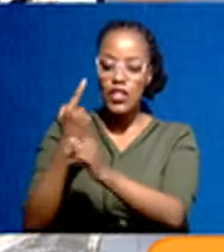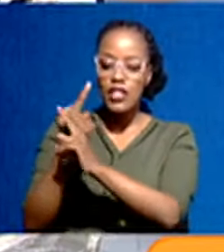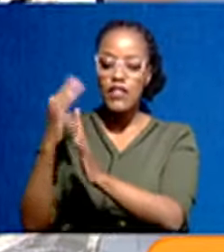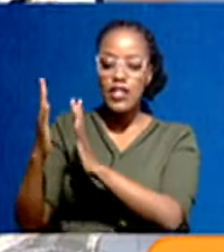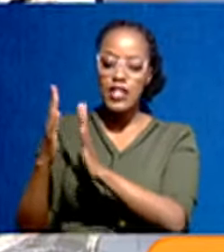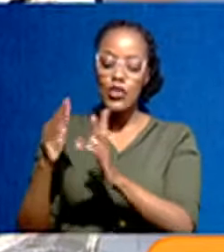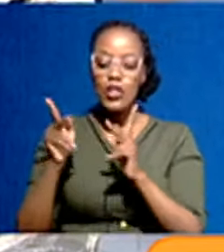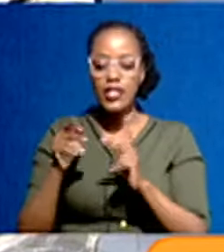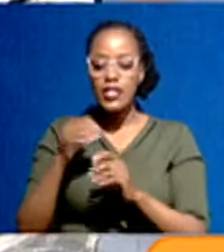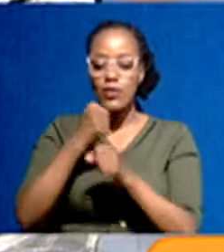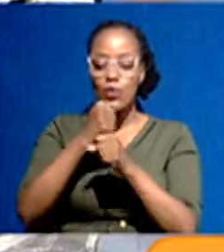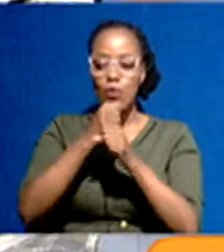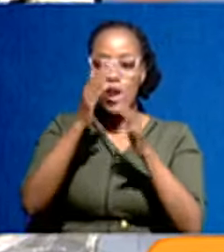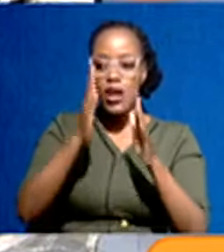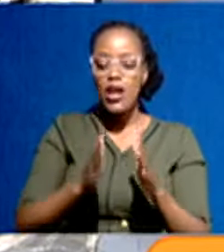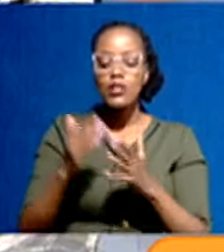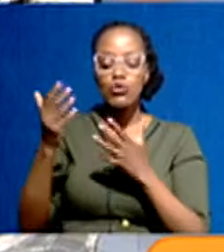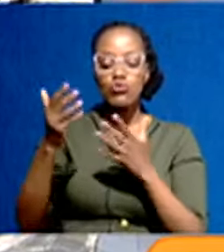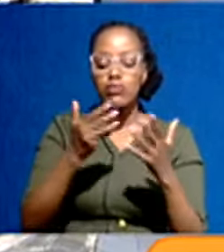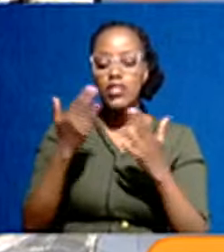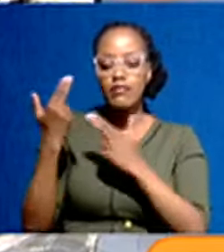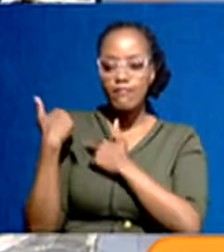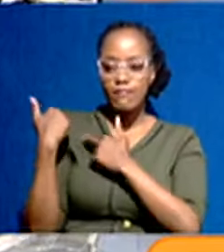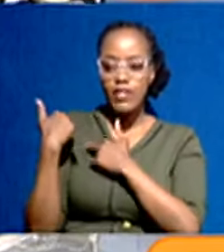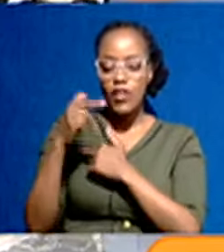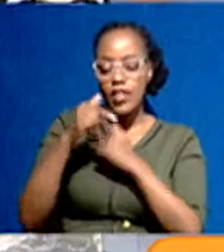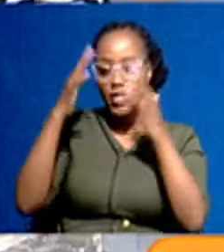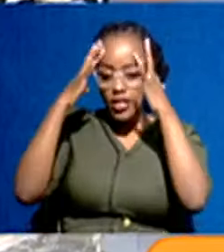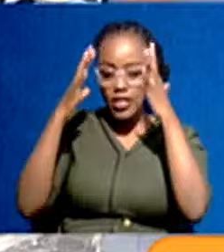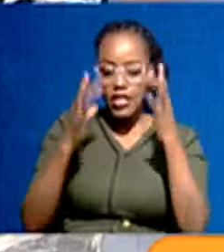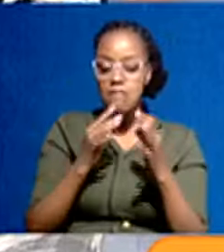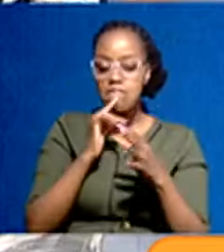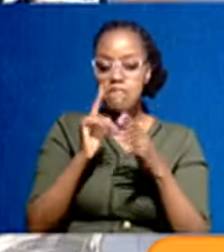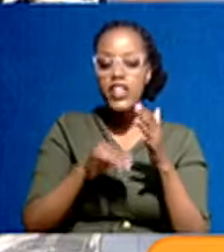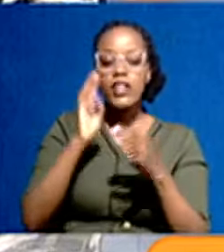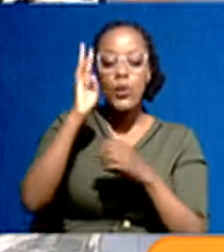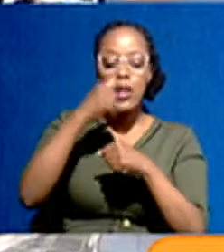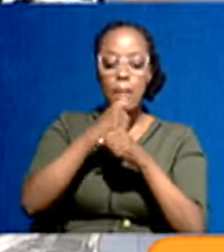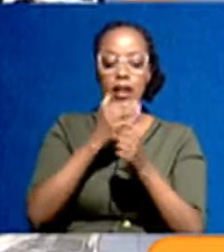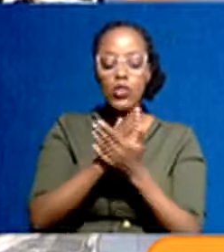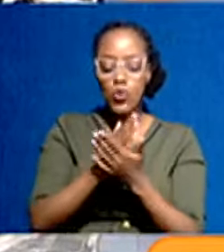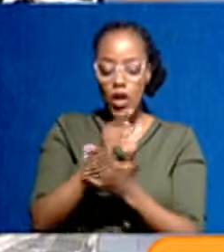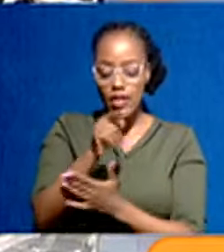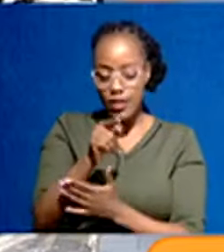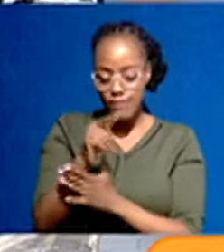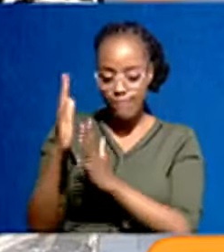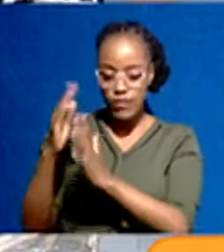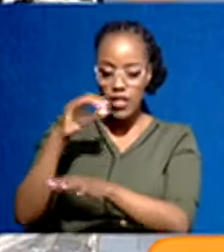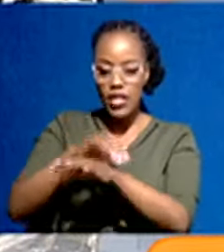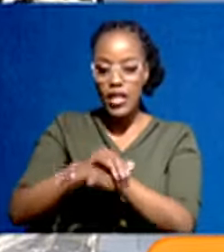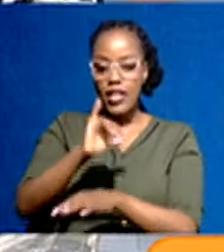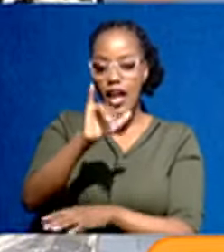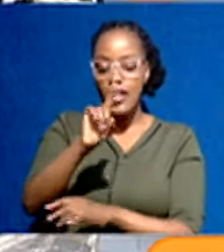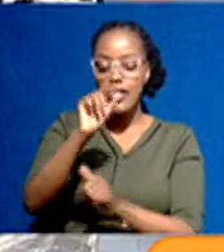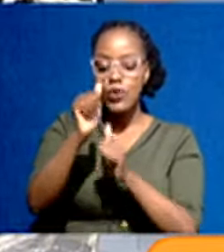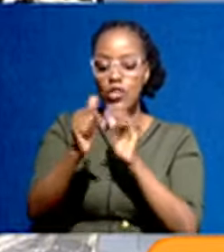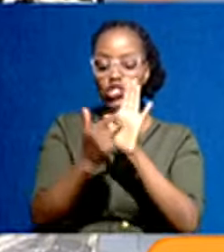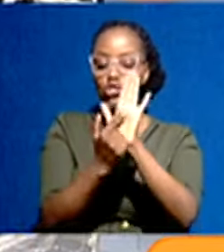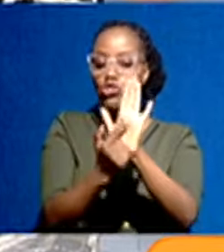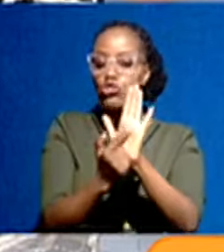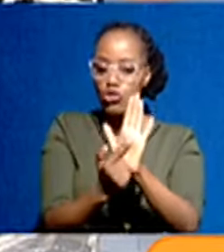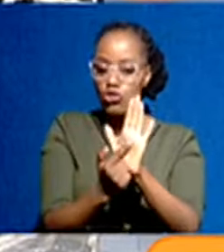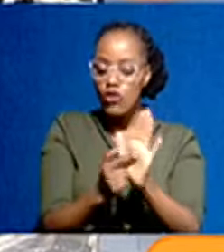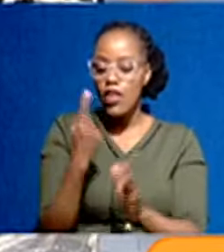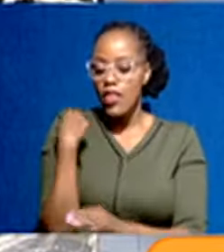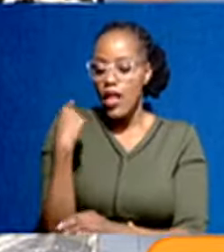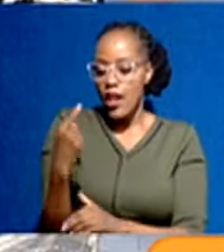kuleta uwajibikaji kwenye sekta hiyo. Na hatua hiyo inaarifiwa kuwa itahakikisha kuwa mabawabu wanapata vitambulisho vinavyoonyesha nambari